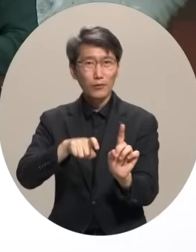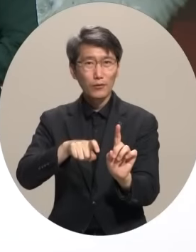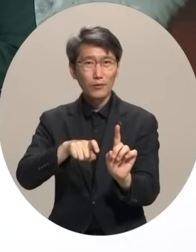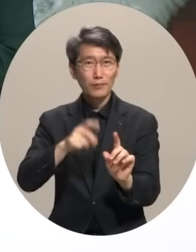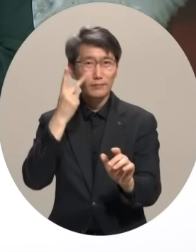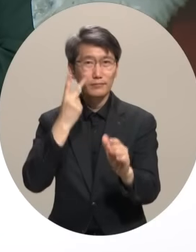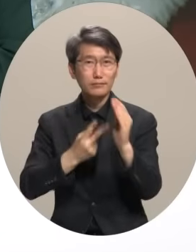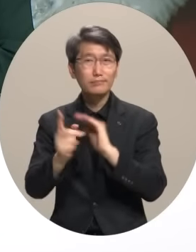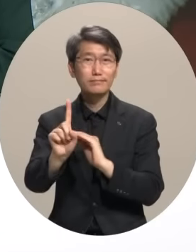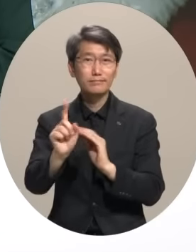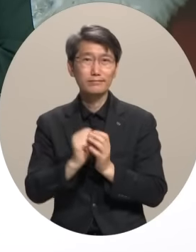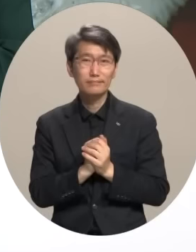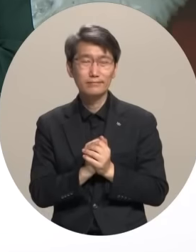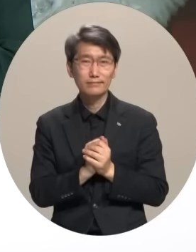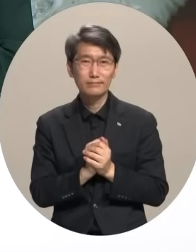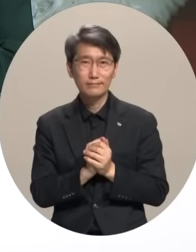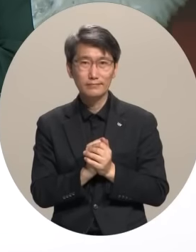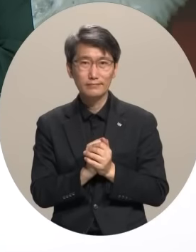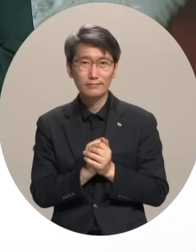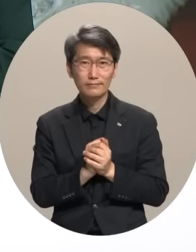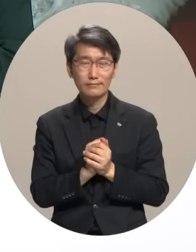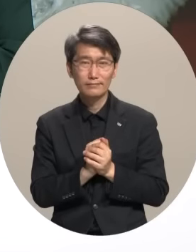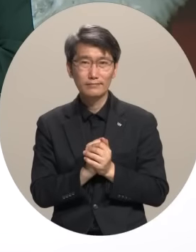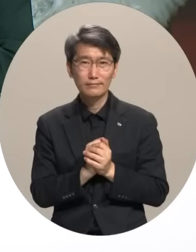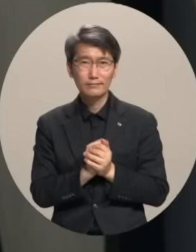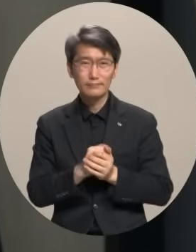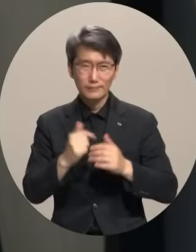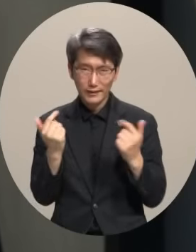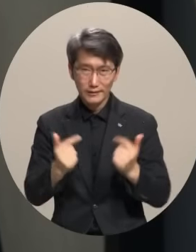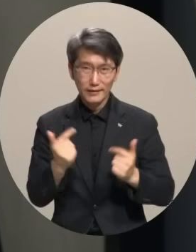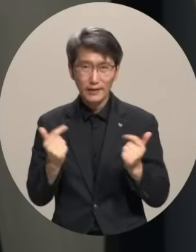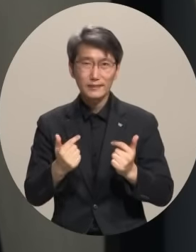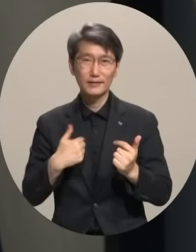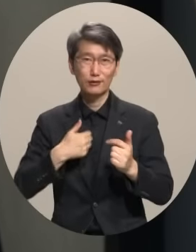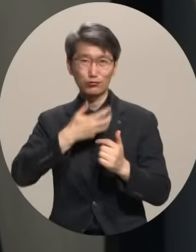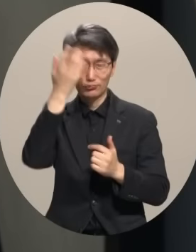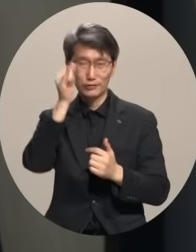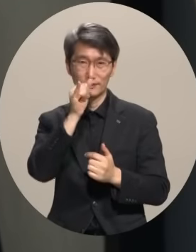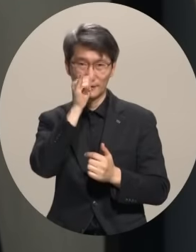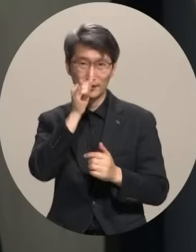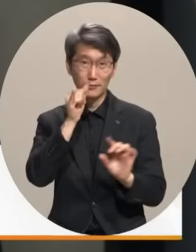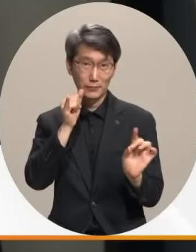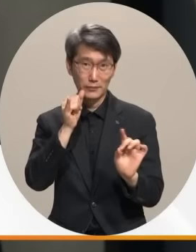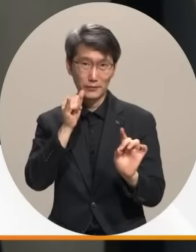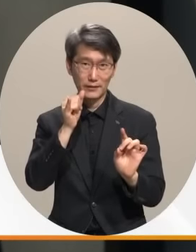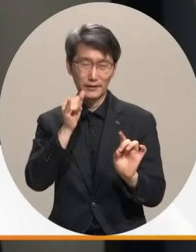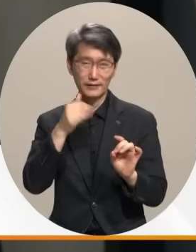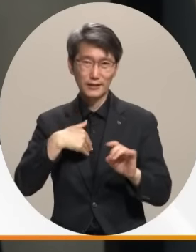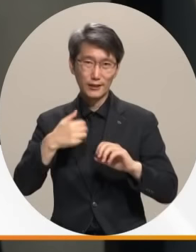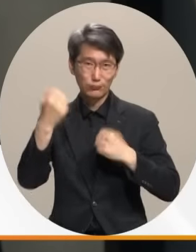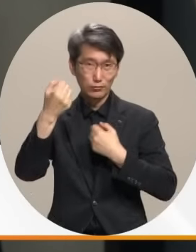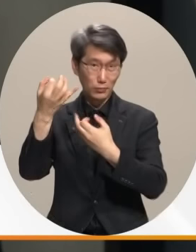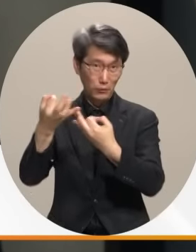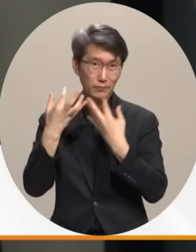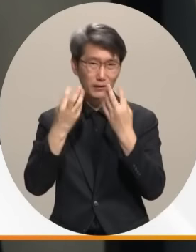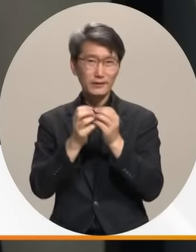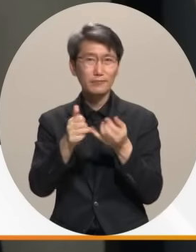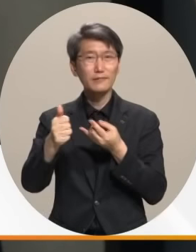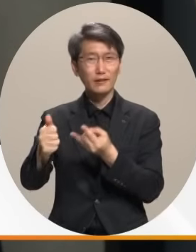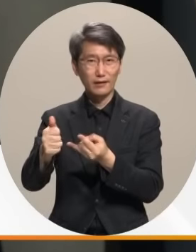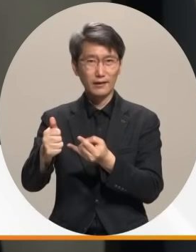포부도 있을까요음 어 항상 제 꿈이 있는데 제 춤을 보시는 많은